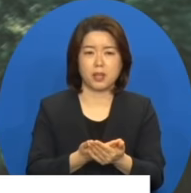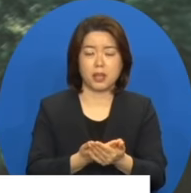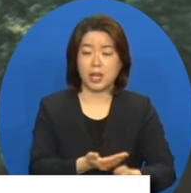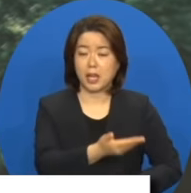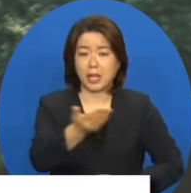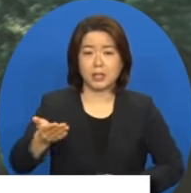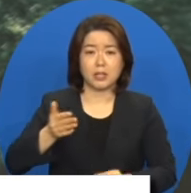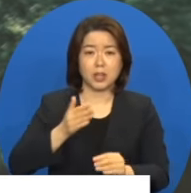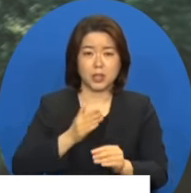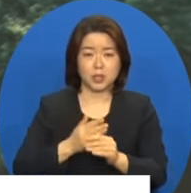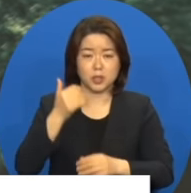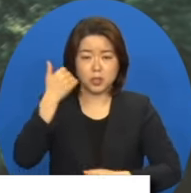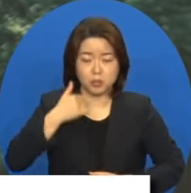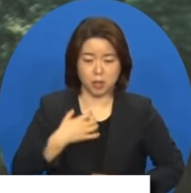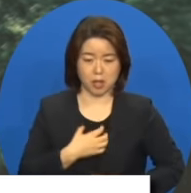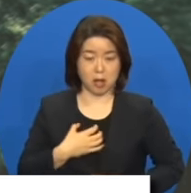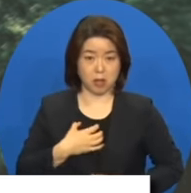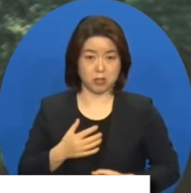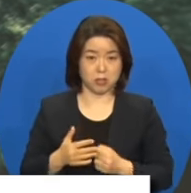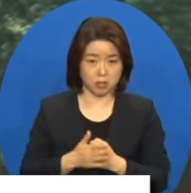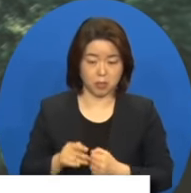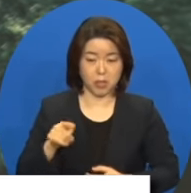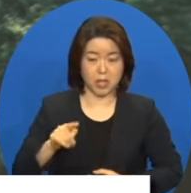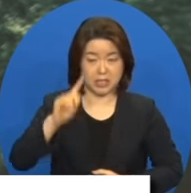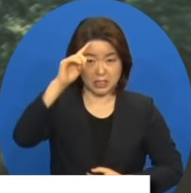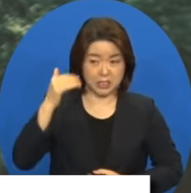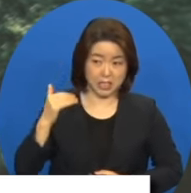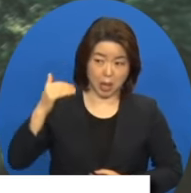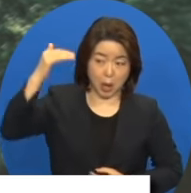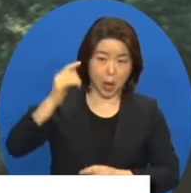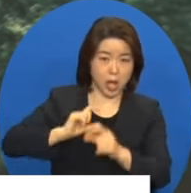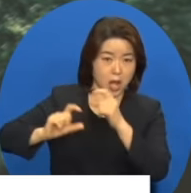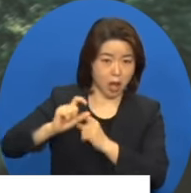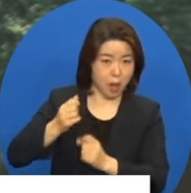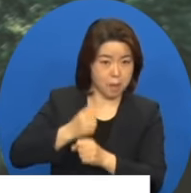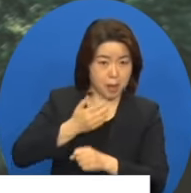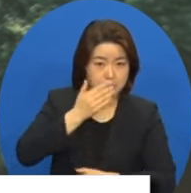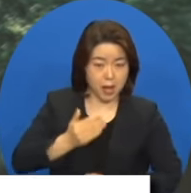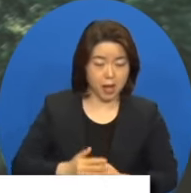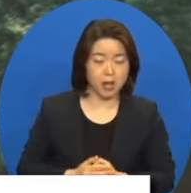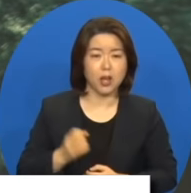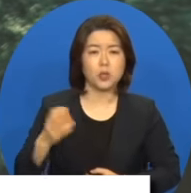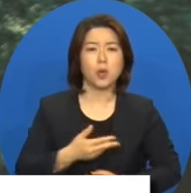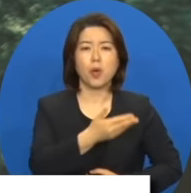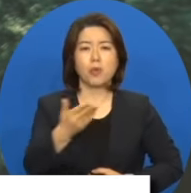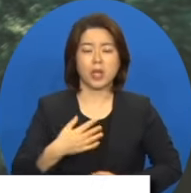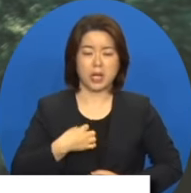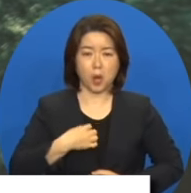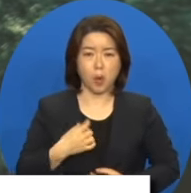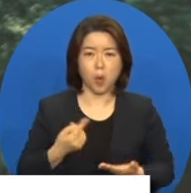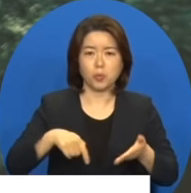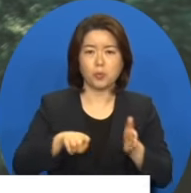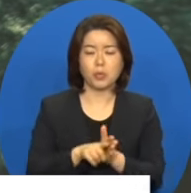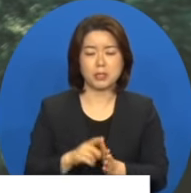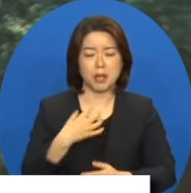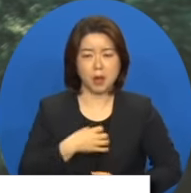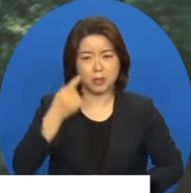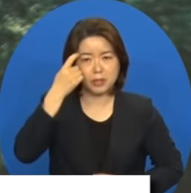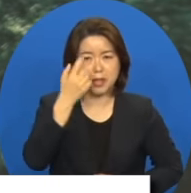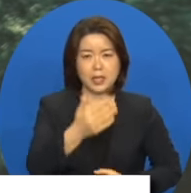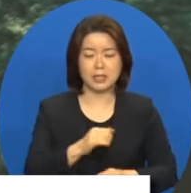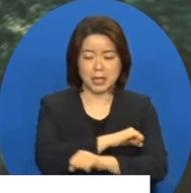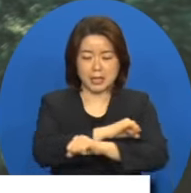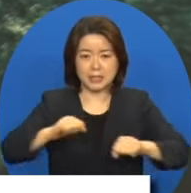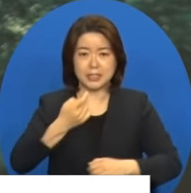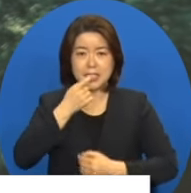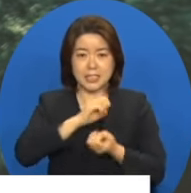중에 누가 염려함으로 그 키를 한 자라도 더할 수 있겠느냐. 또 너희가 어찌 의복을 위하여 염려하느냐. 들의